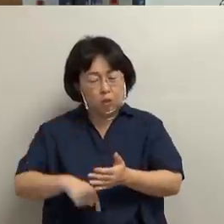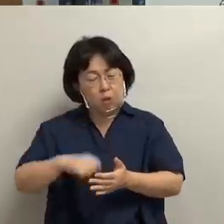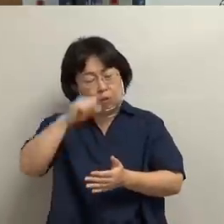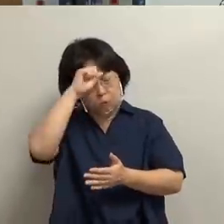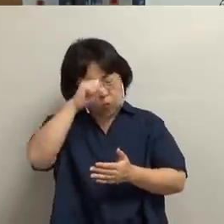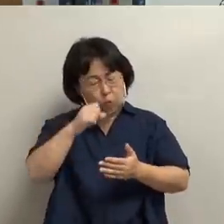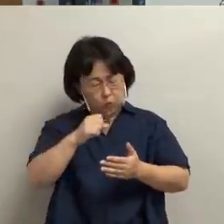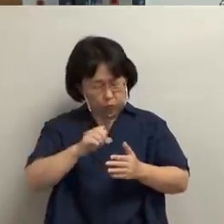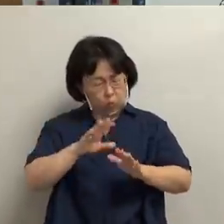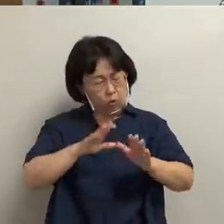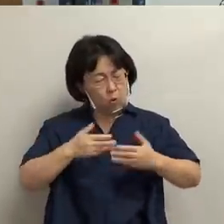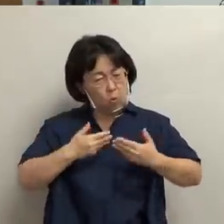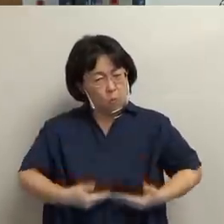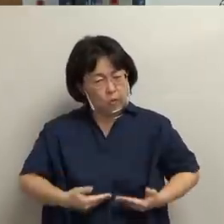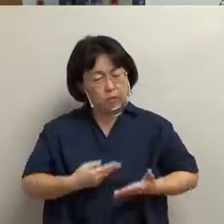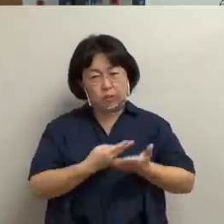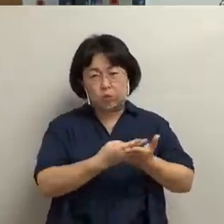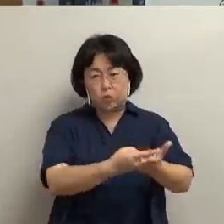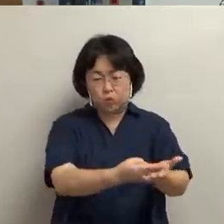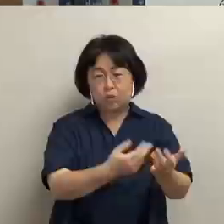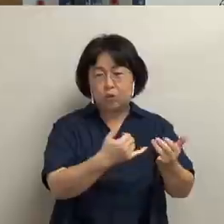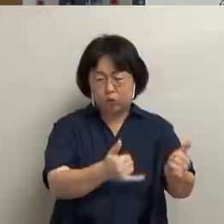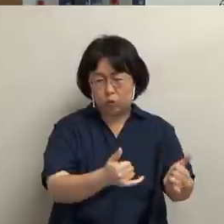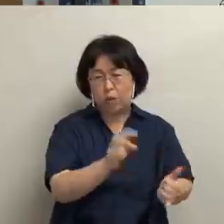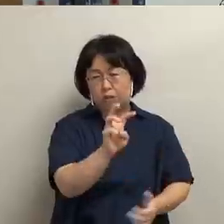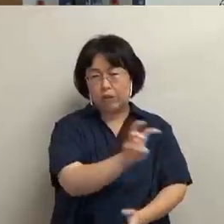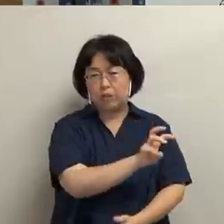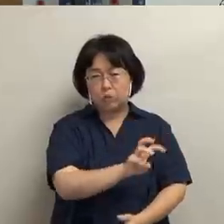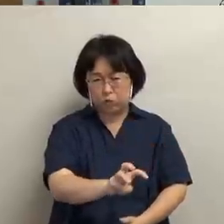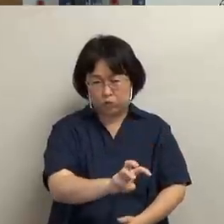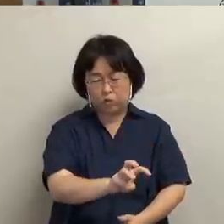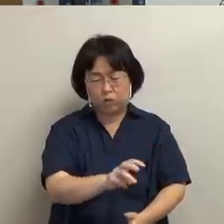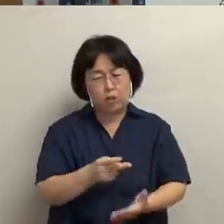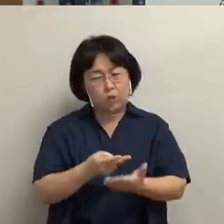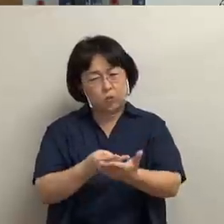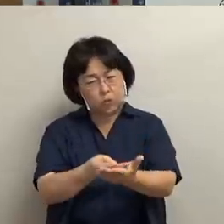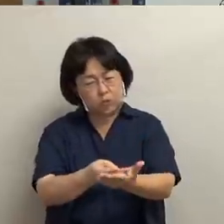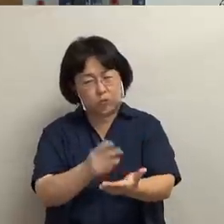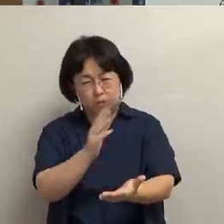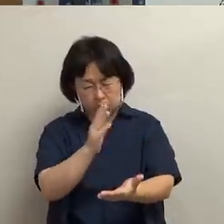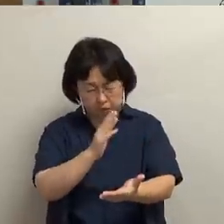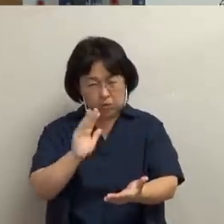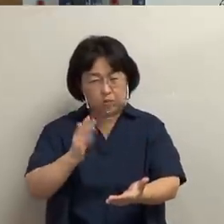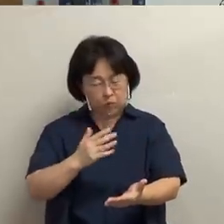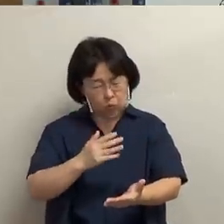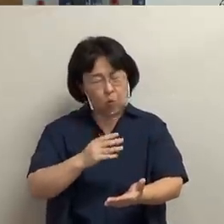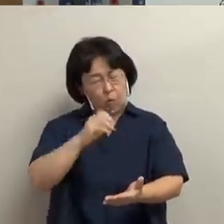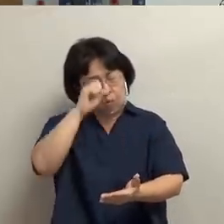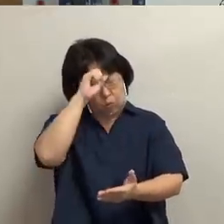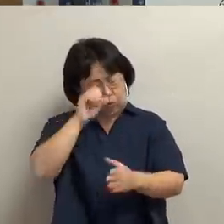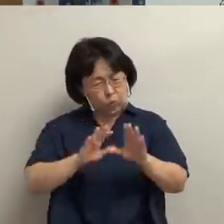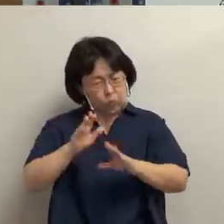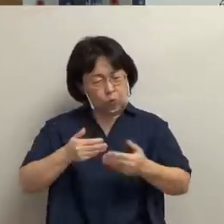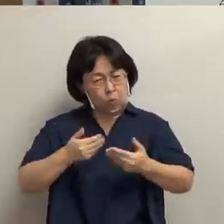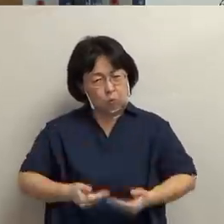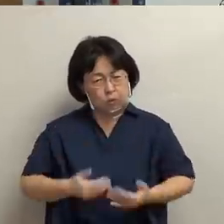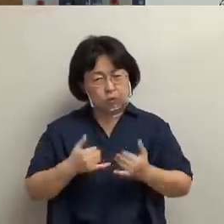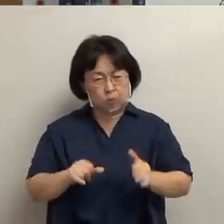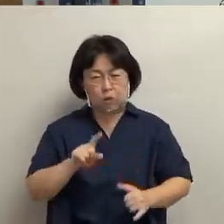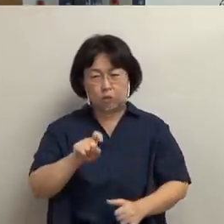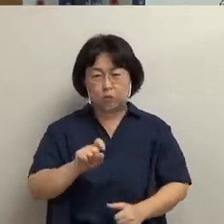入院をされてる方が30名入院はしないでまぁ重い症状が出た方が12